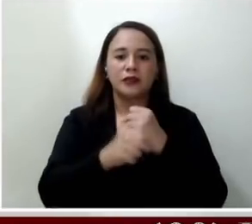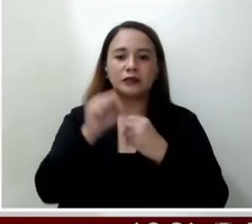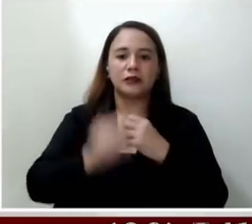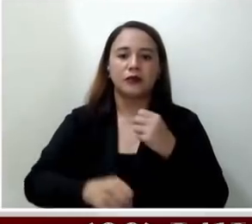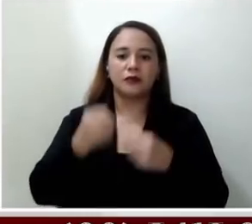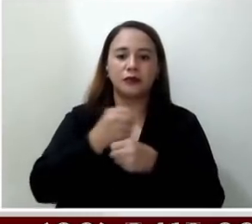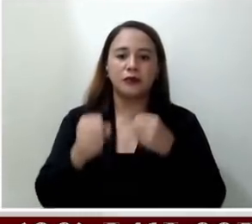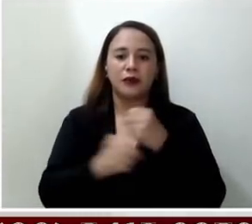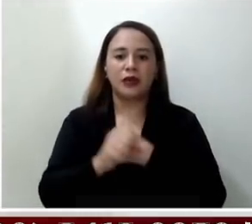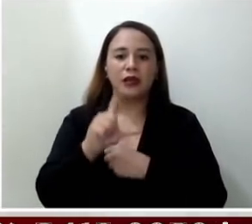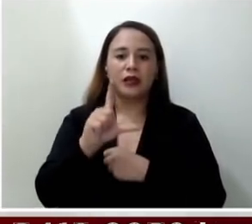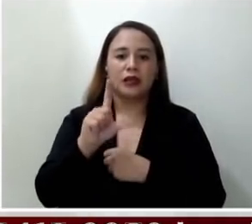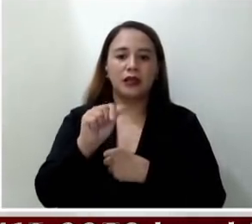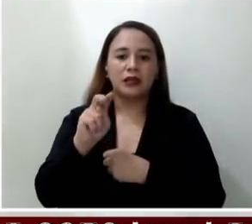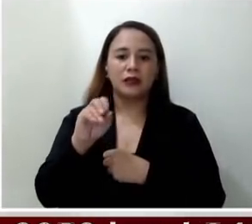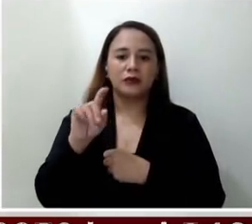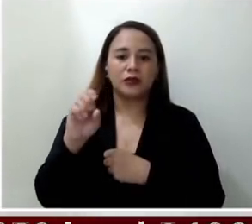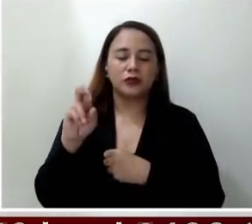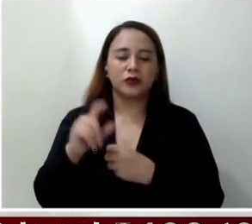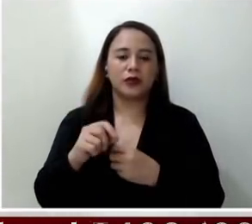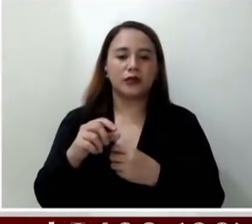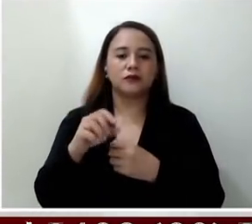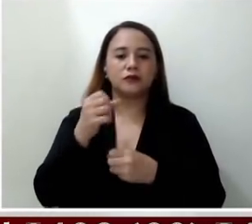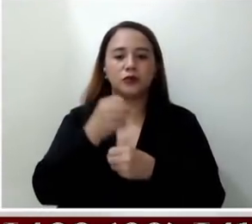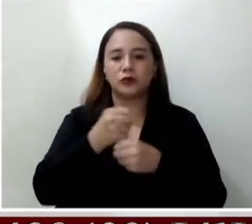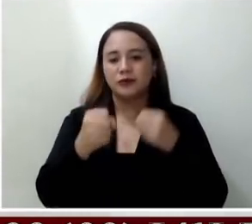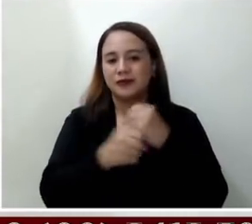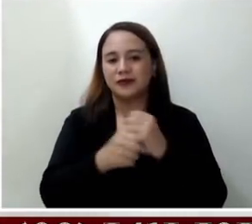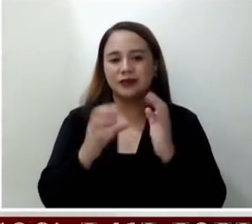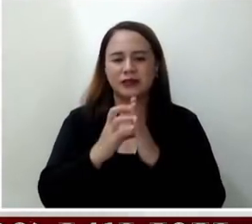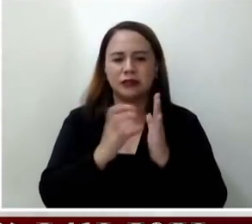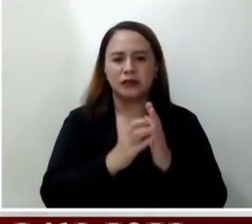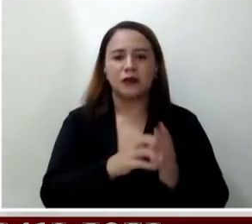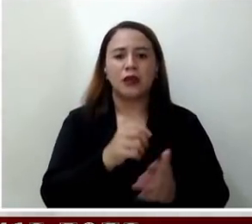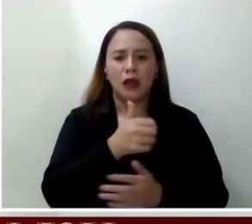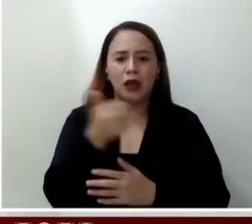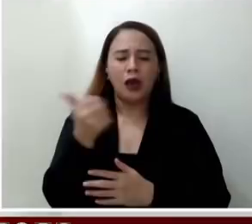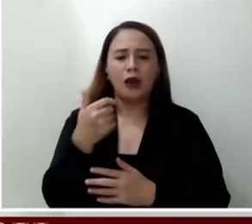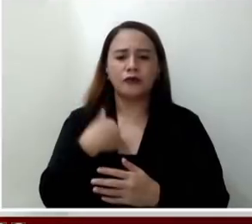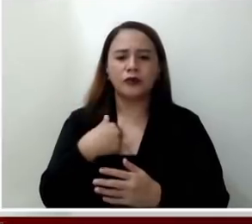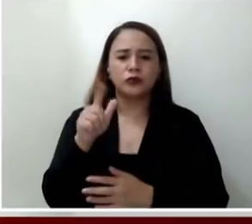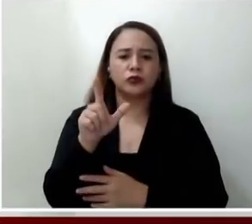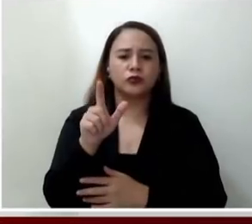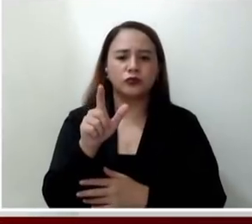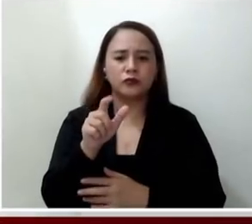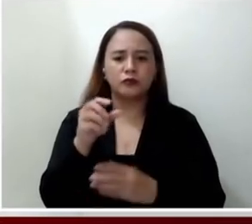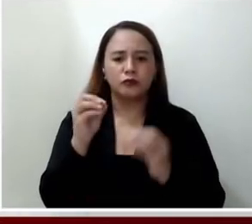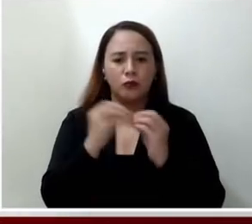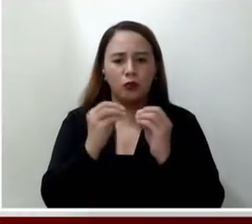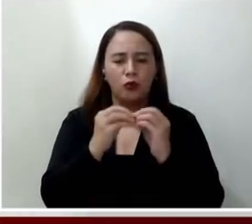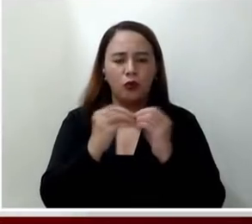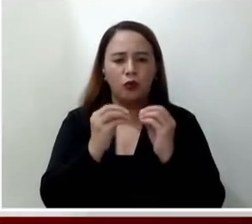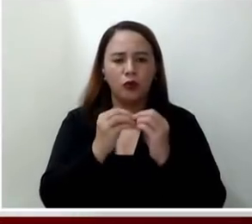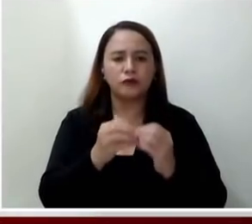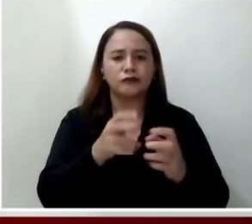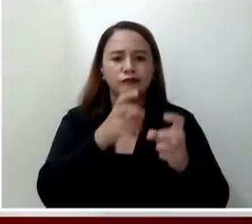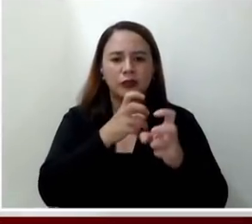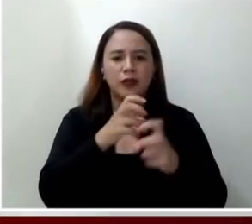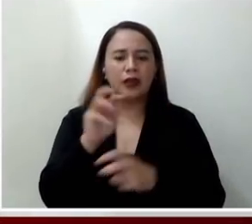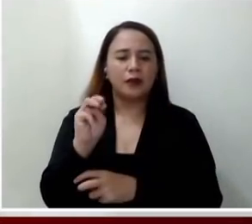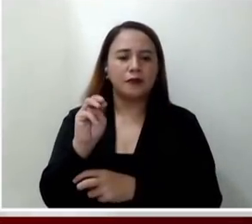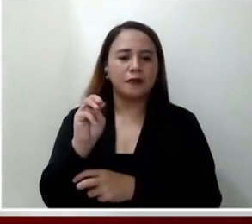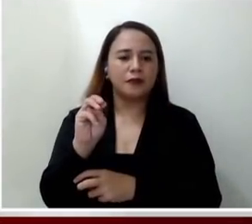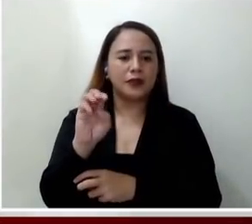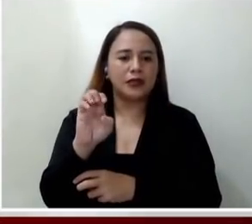at Cotabato City. Nasa 21 naman na mga lugar ang isa sa ilalim sa mas mahigpit na Modified